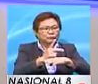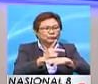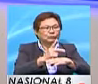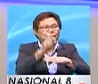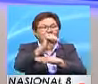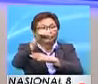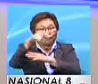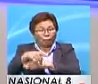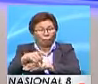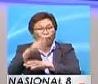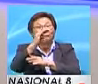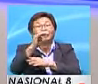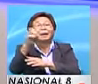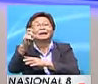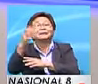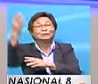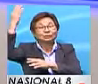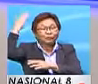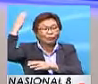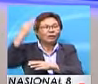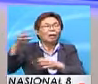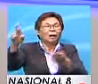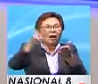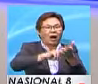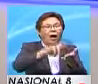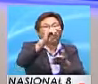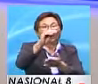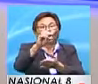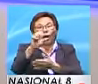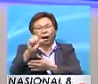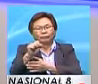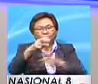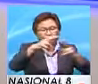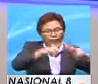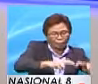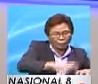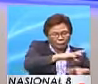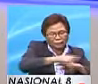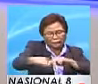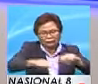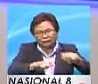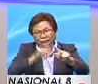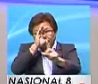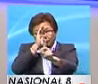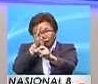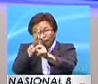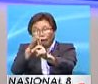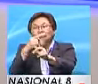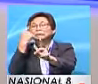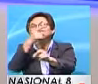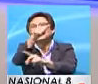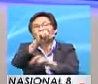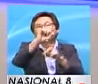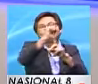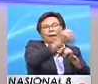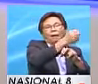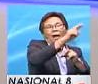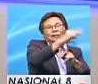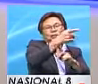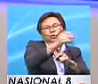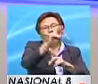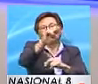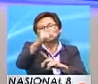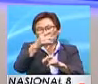Ibrahim kepada polis dan pendaftar pertubuhan ROS supaya menyiasat dan mengambil tindakan terhadap mana-mana pertubuhan bukan